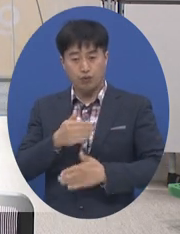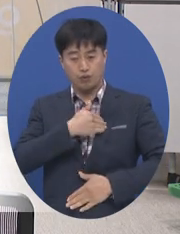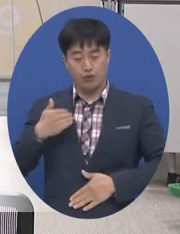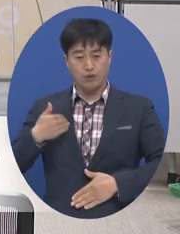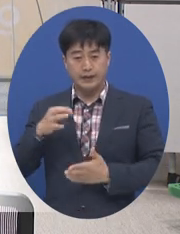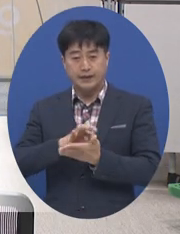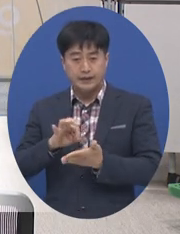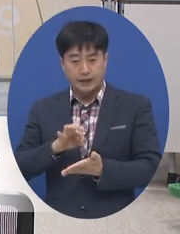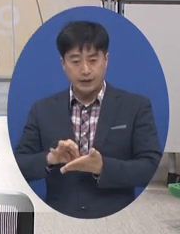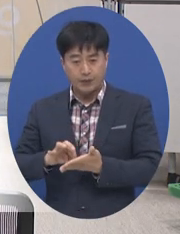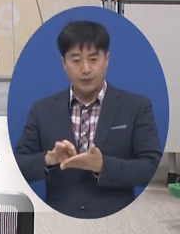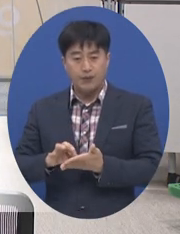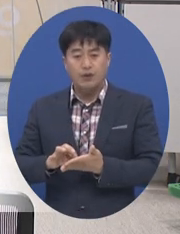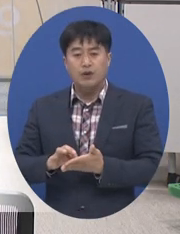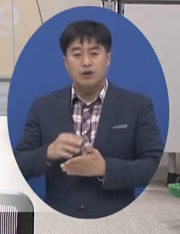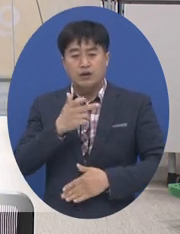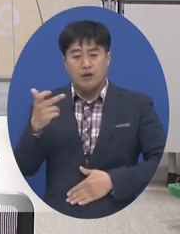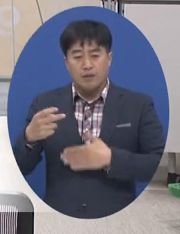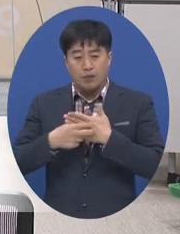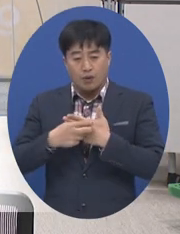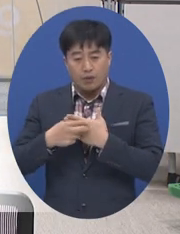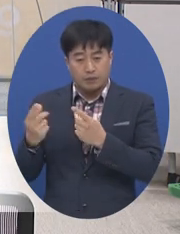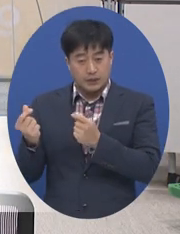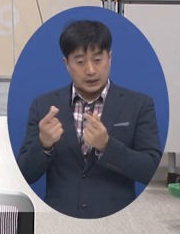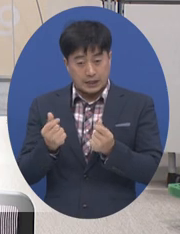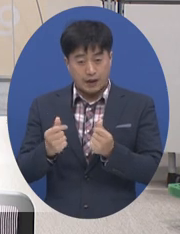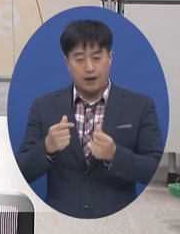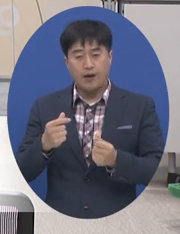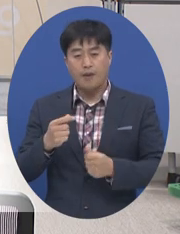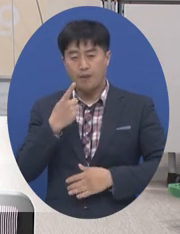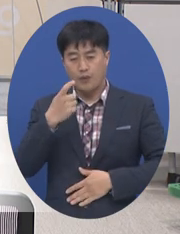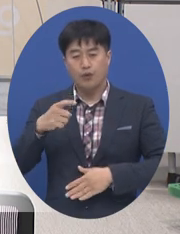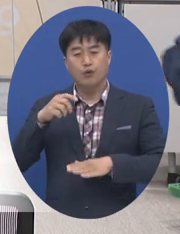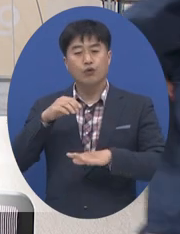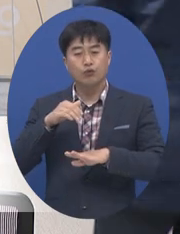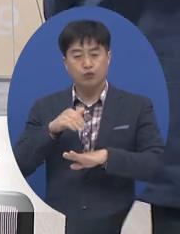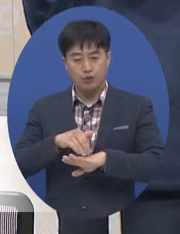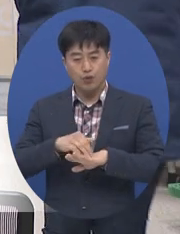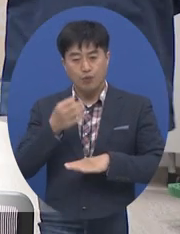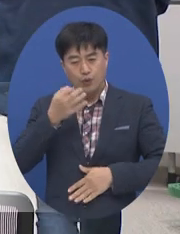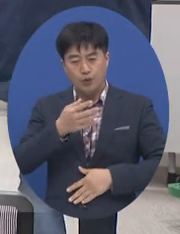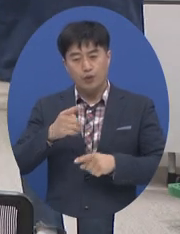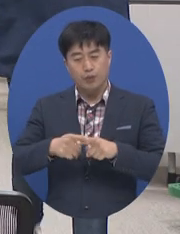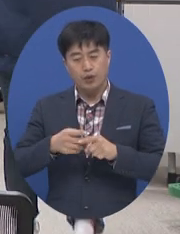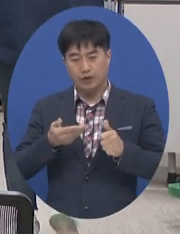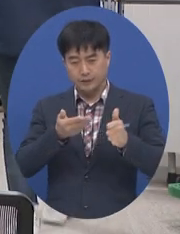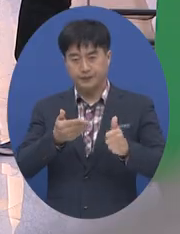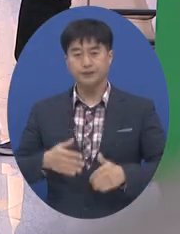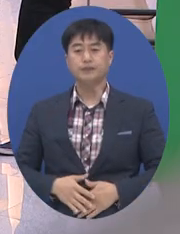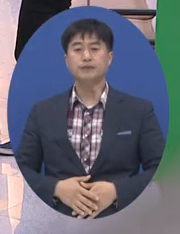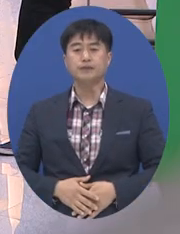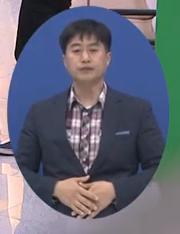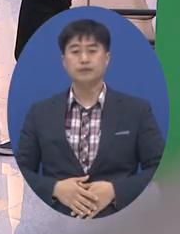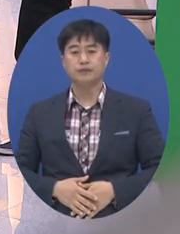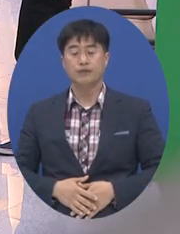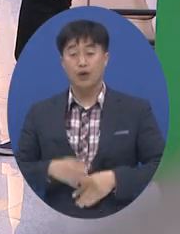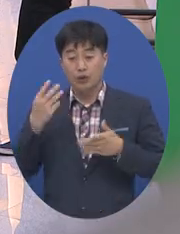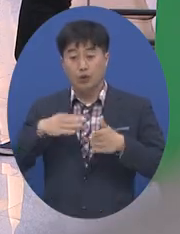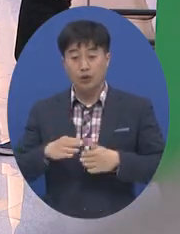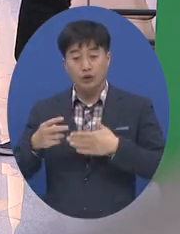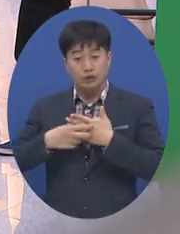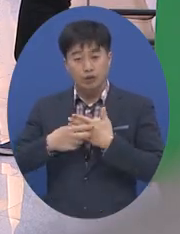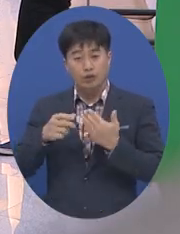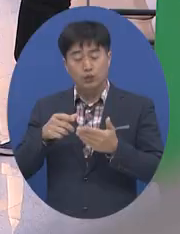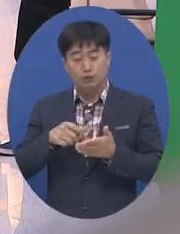등을 충분히 활용하셔가지고 큰 대형병원 못지않은 그런 멋진 훈련을 보여줬다고 평가해드릴 수 있겠습니다. 경기도는